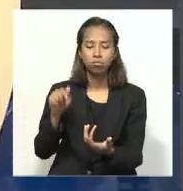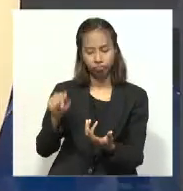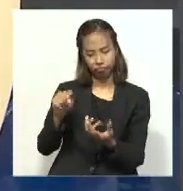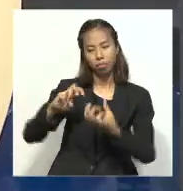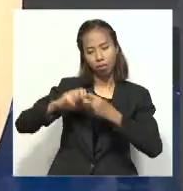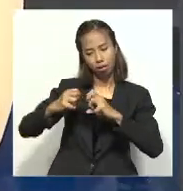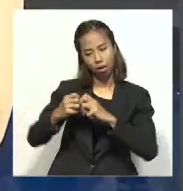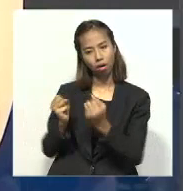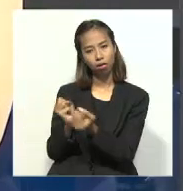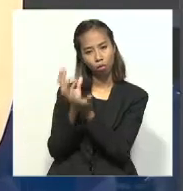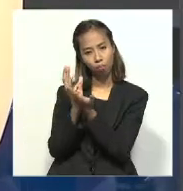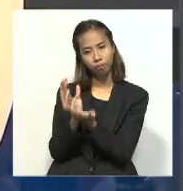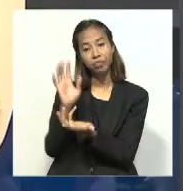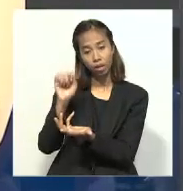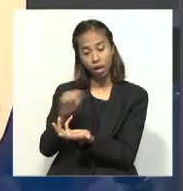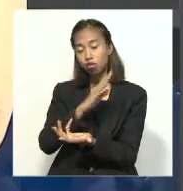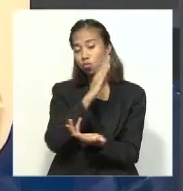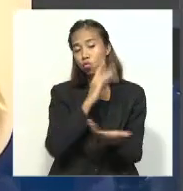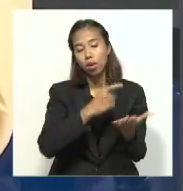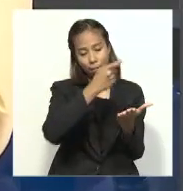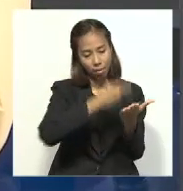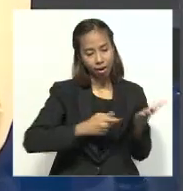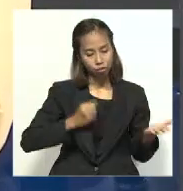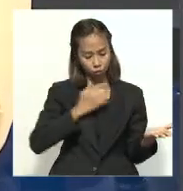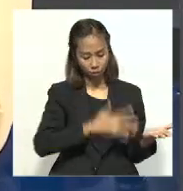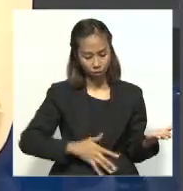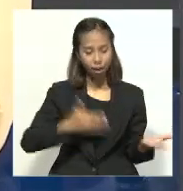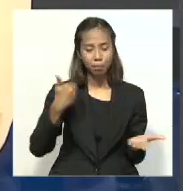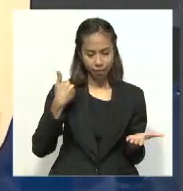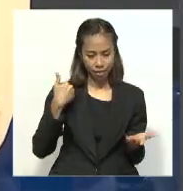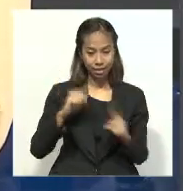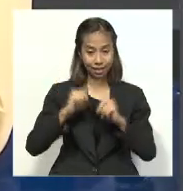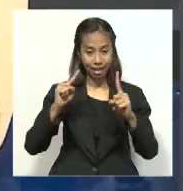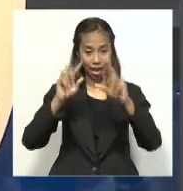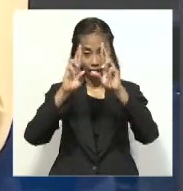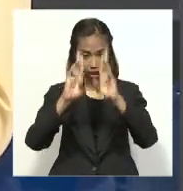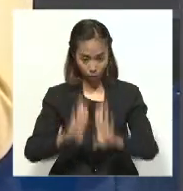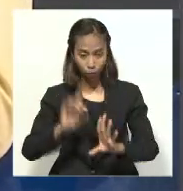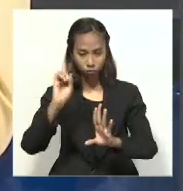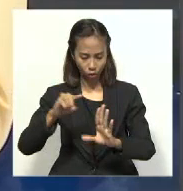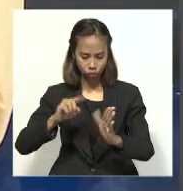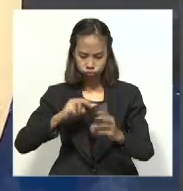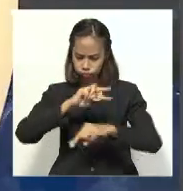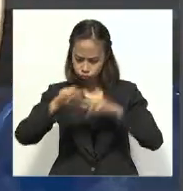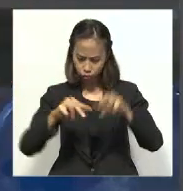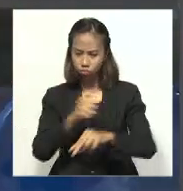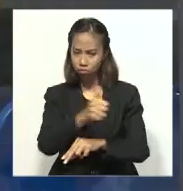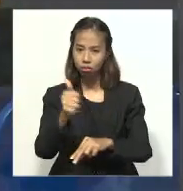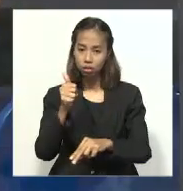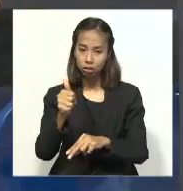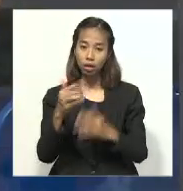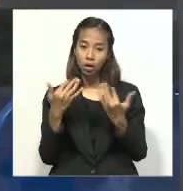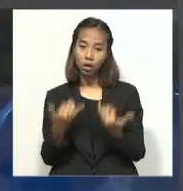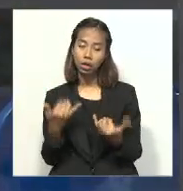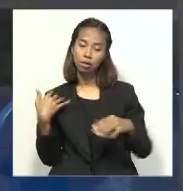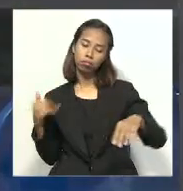นั่นแหละคือคำว่านอกจากมีการบริการสุขภาพแล้วต้องดูระบบให้มันดีด้วยใช่ไหมทุกคนที่มาโรงพยาบาลถ้าทุกคนตอนนี้เรา